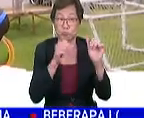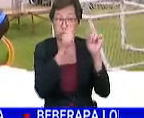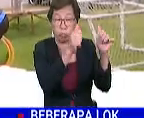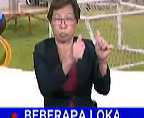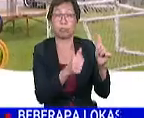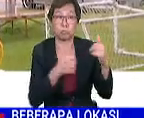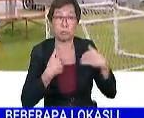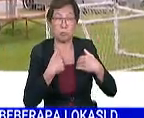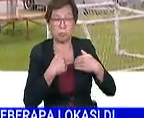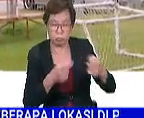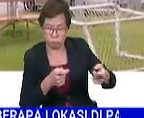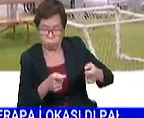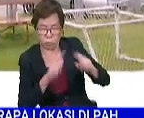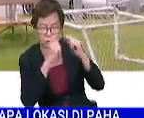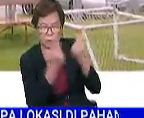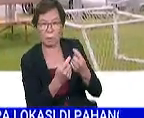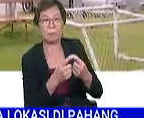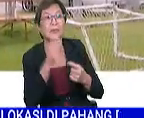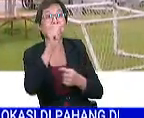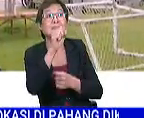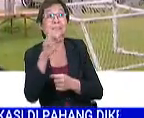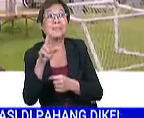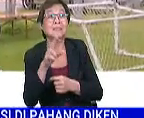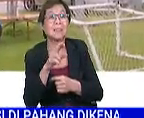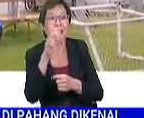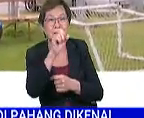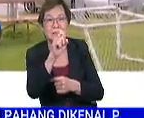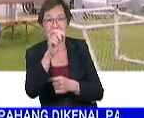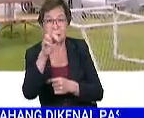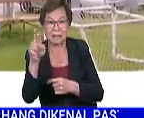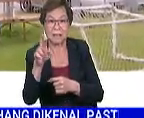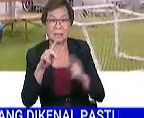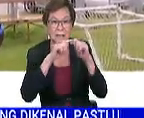senior player very experi player Man